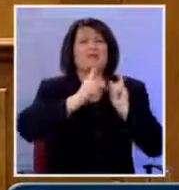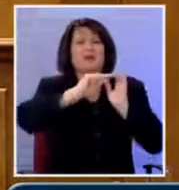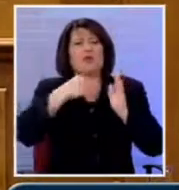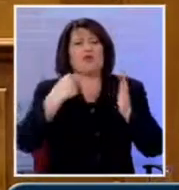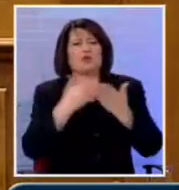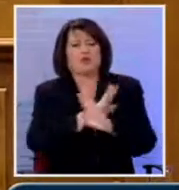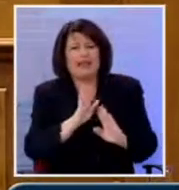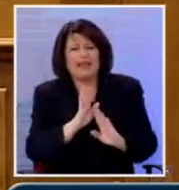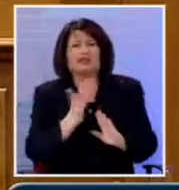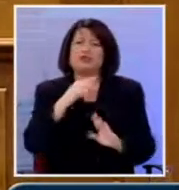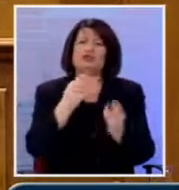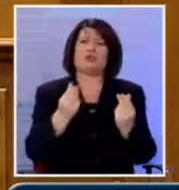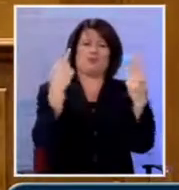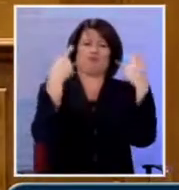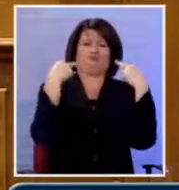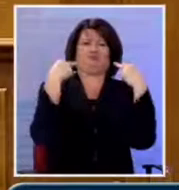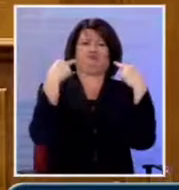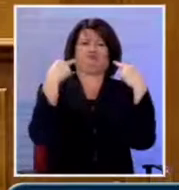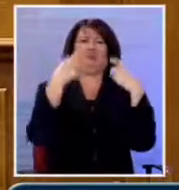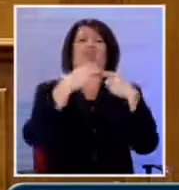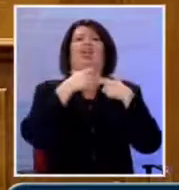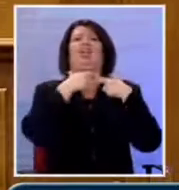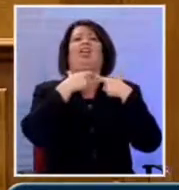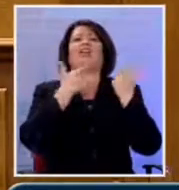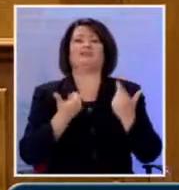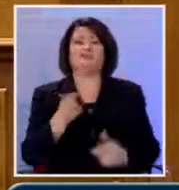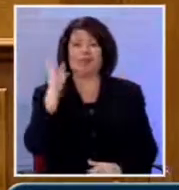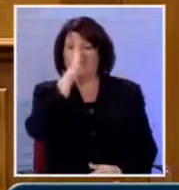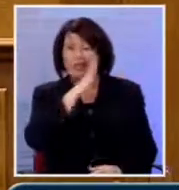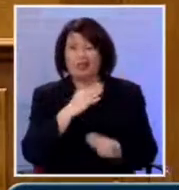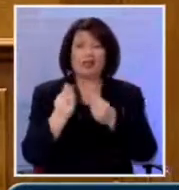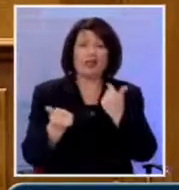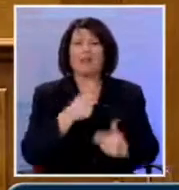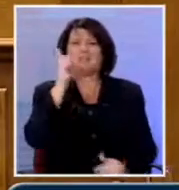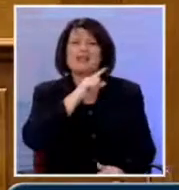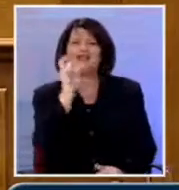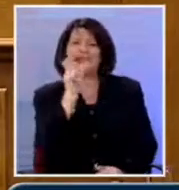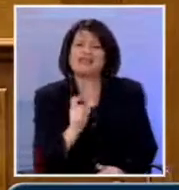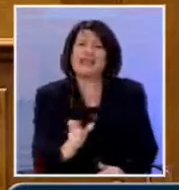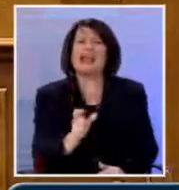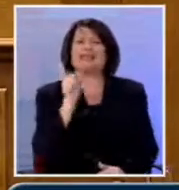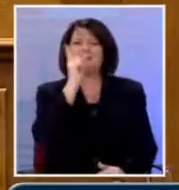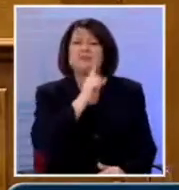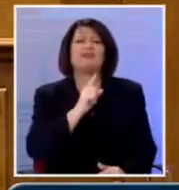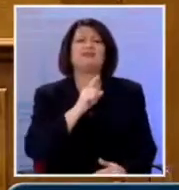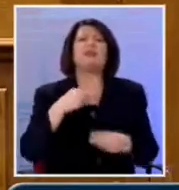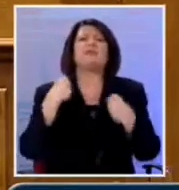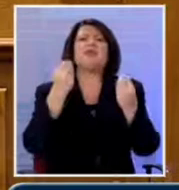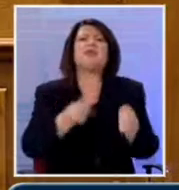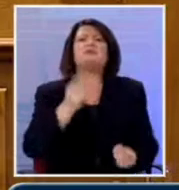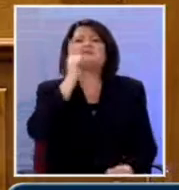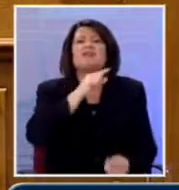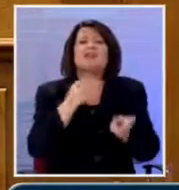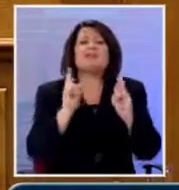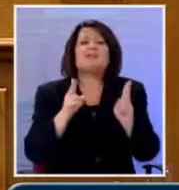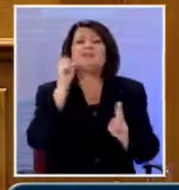Είναι εξπέρ στις μεταμορφώσεις, στα ψευδόνυμα, στις ψευδεστήσεις, και με ψευδεστήσεις